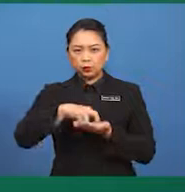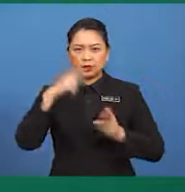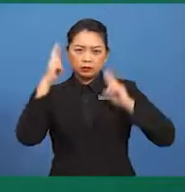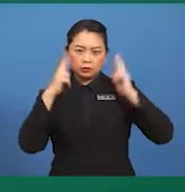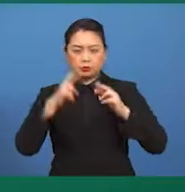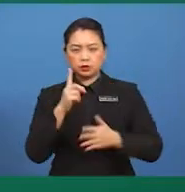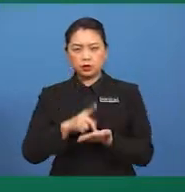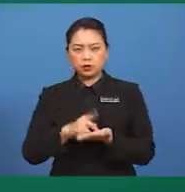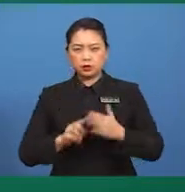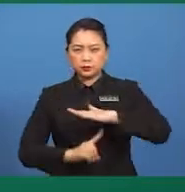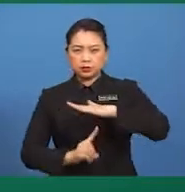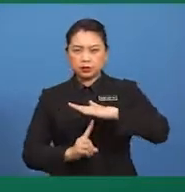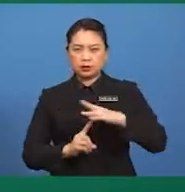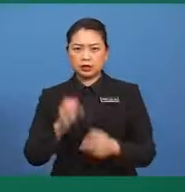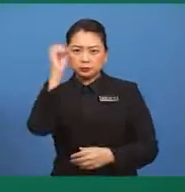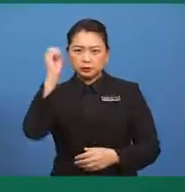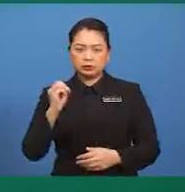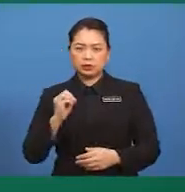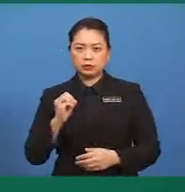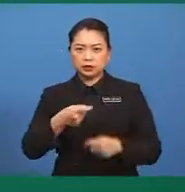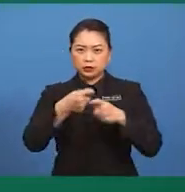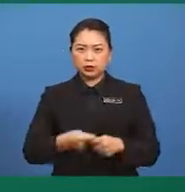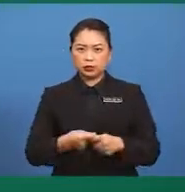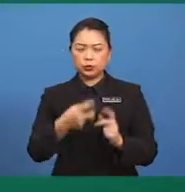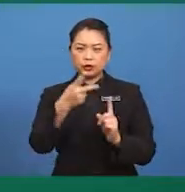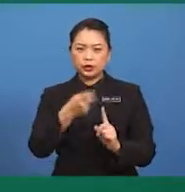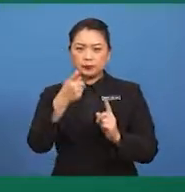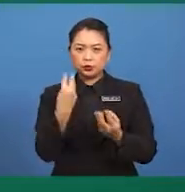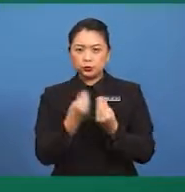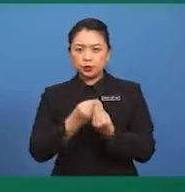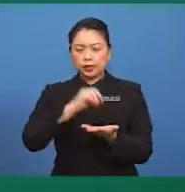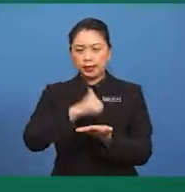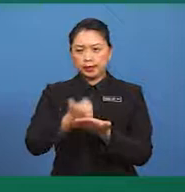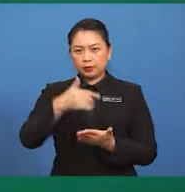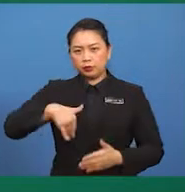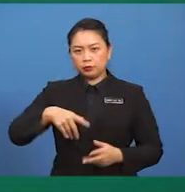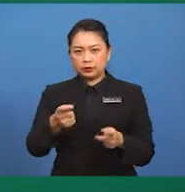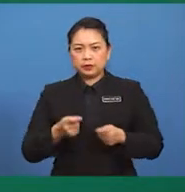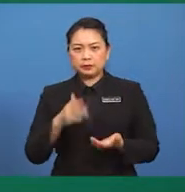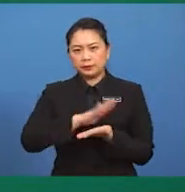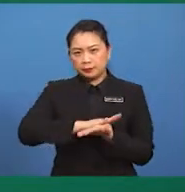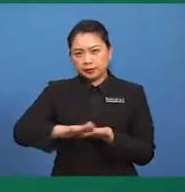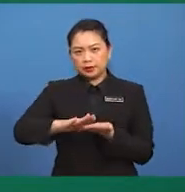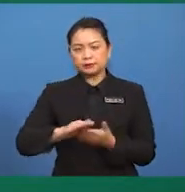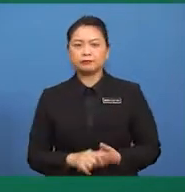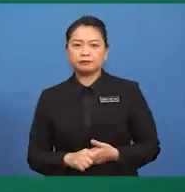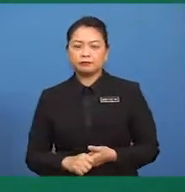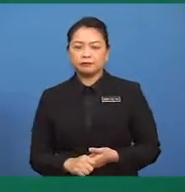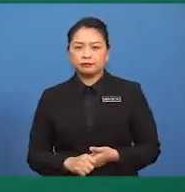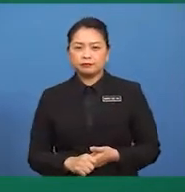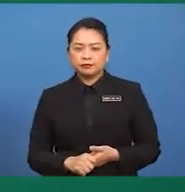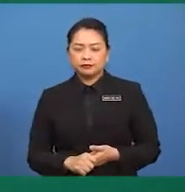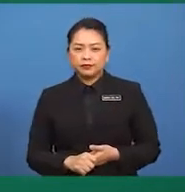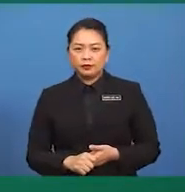dikira berdasarkan peratus tertentu daripada jumlah akaun belum terima bersih. Peruntukan hutang ragu